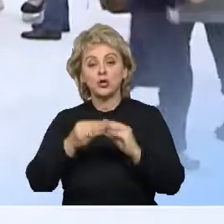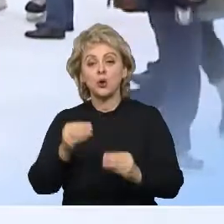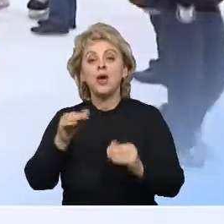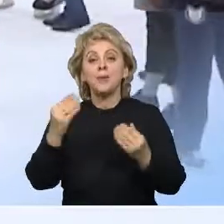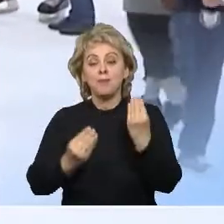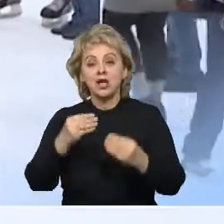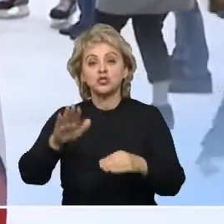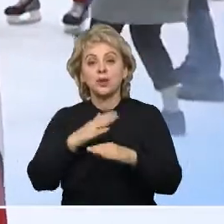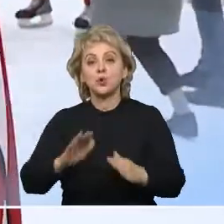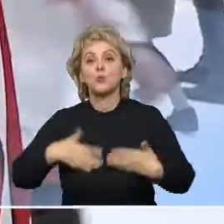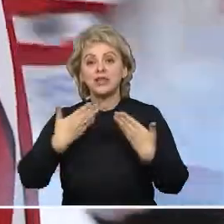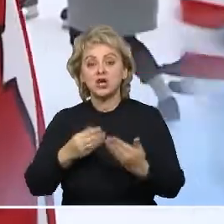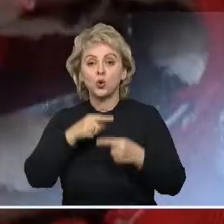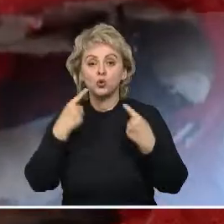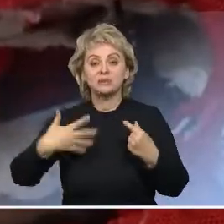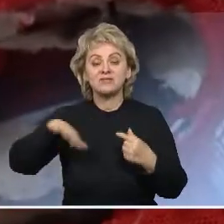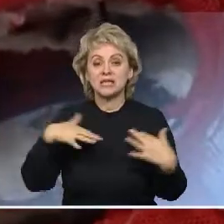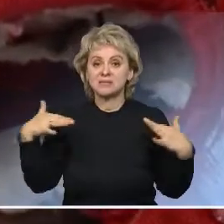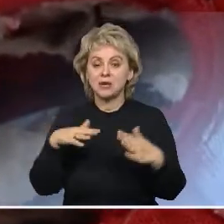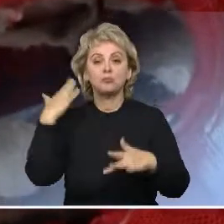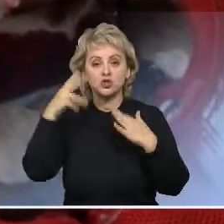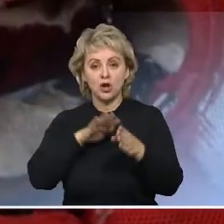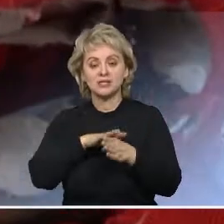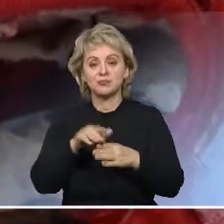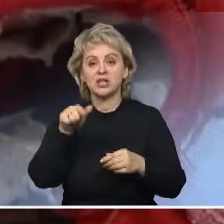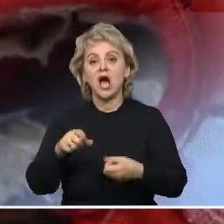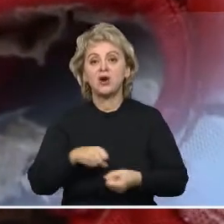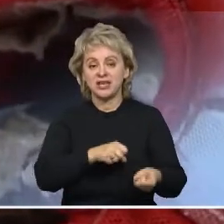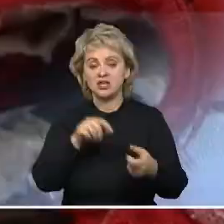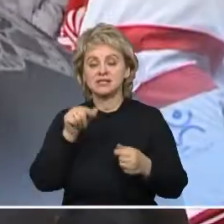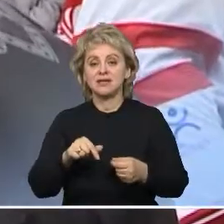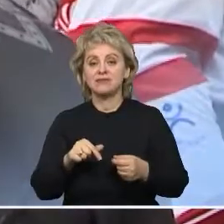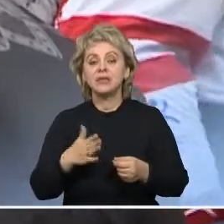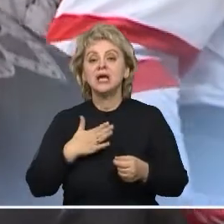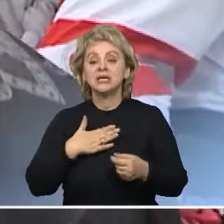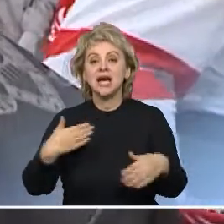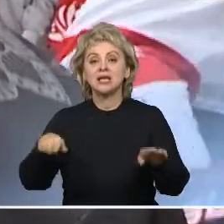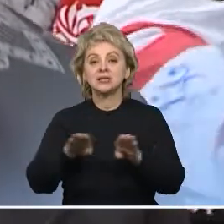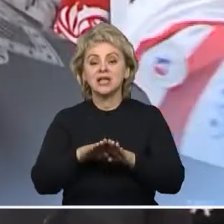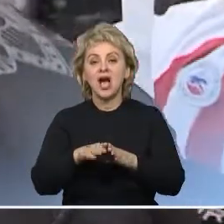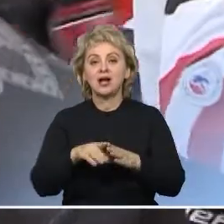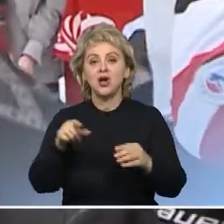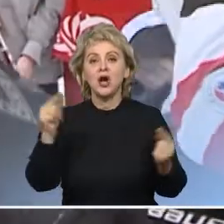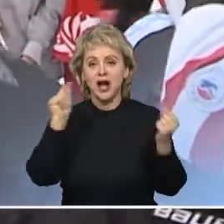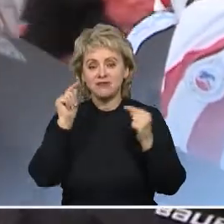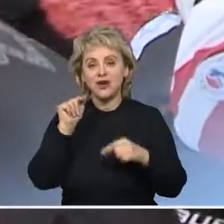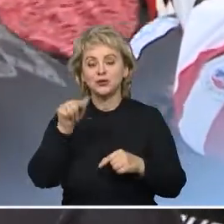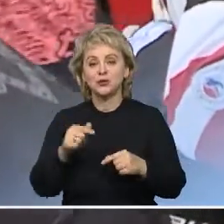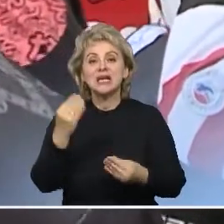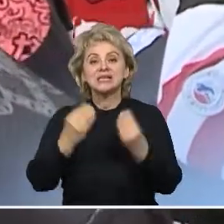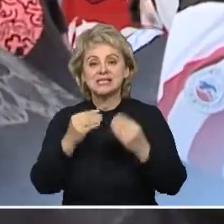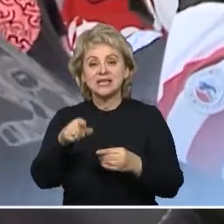добра подарил улыбки всем собравшимся. Мечта сбылась и у хоккеистов. Я так кайфанул.